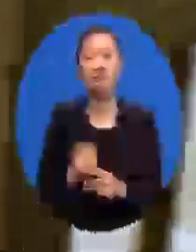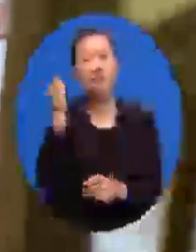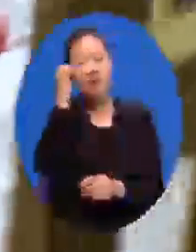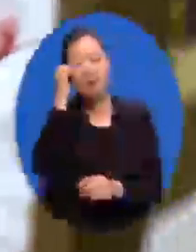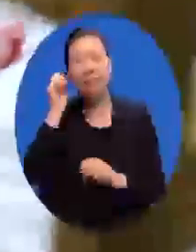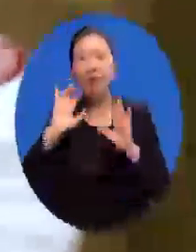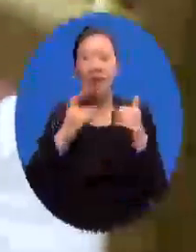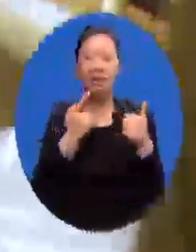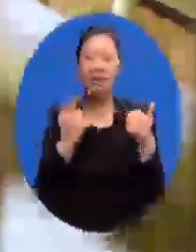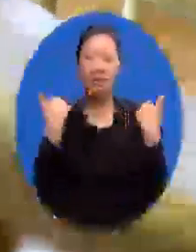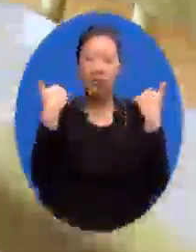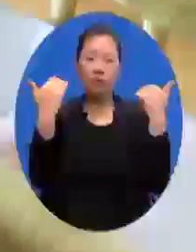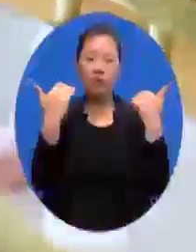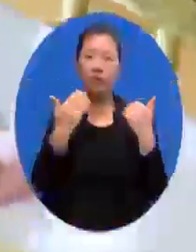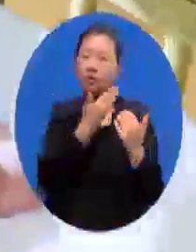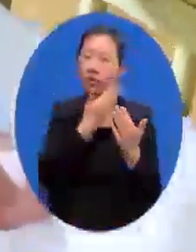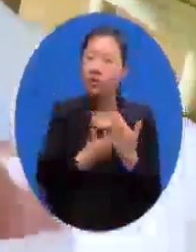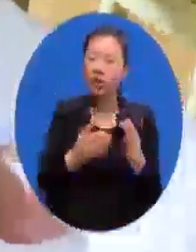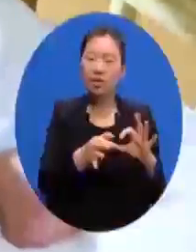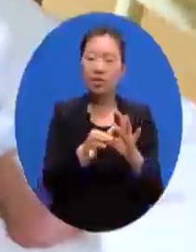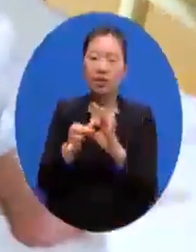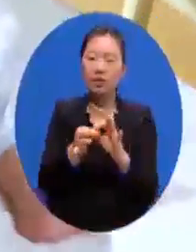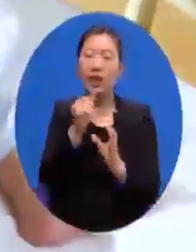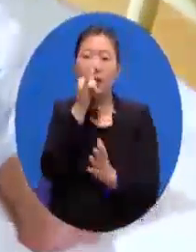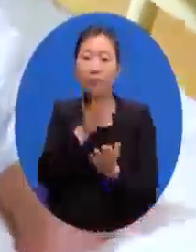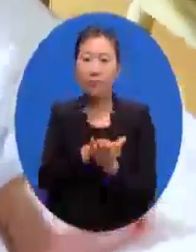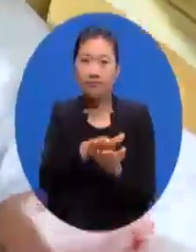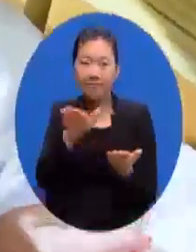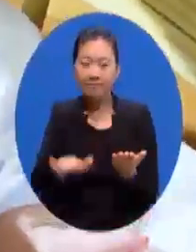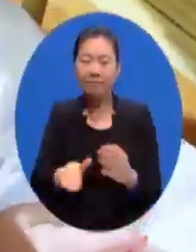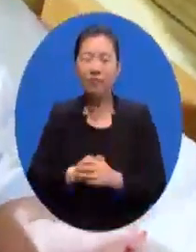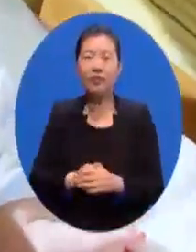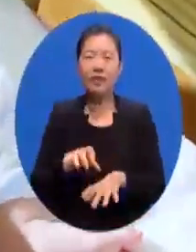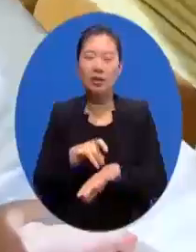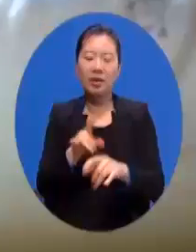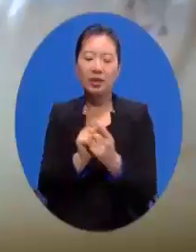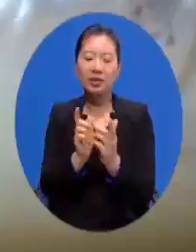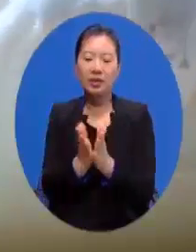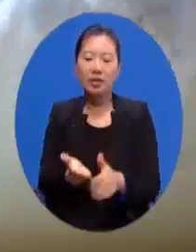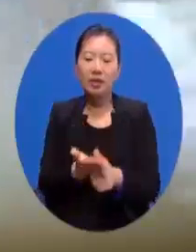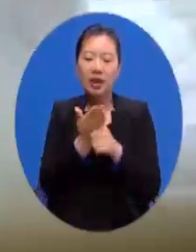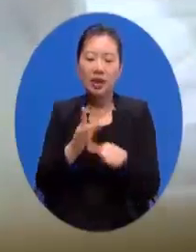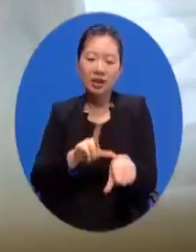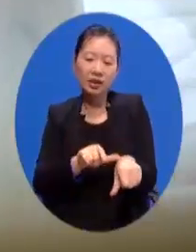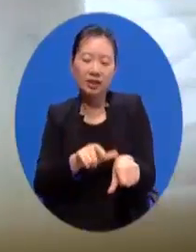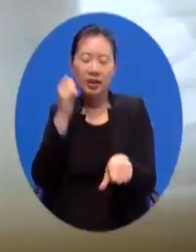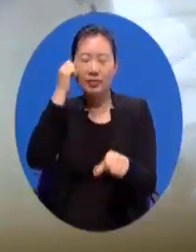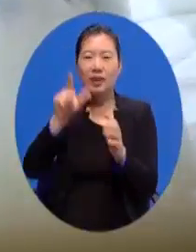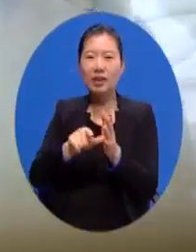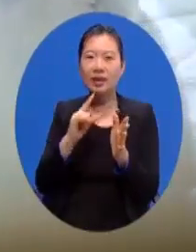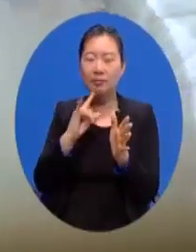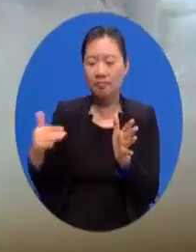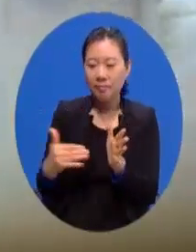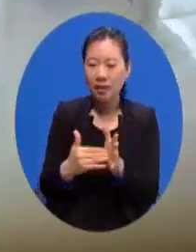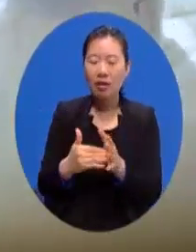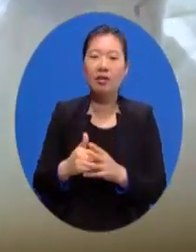잠은 아이들의 성장에도 중요한 영향을 미칩니다. 뼈가 직접 자라는 시간은 잠잘 때뿐이고